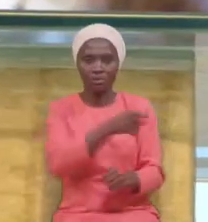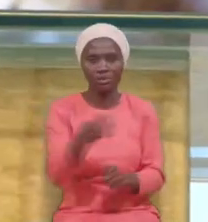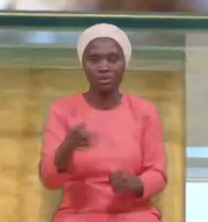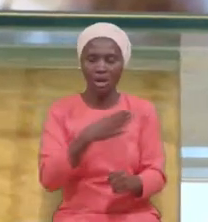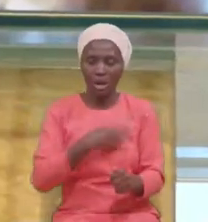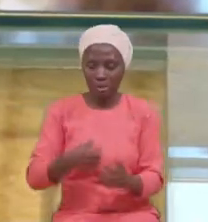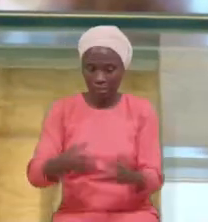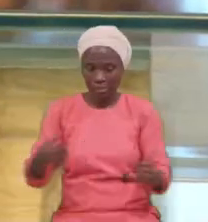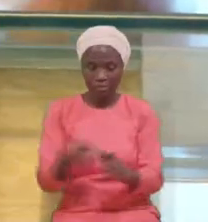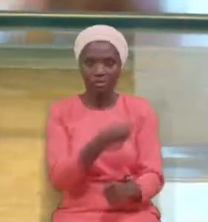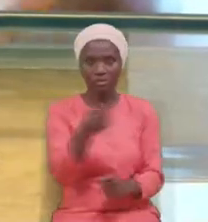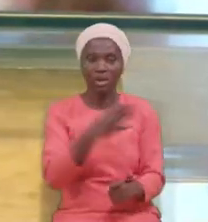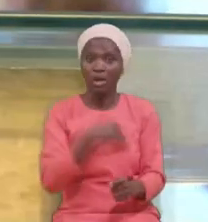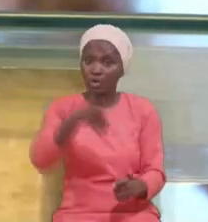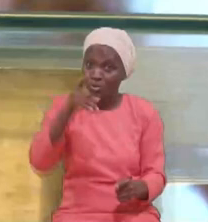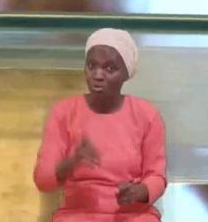savent et ils vous évitent.